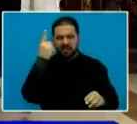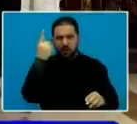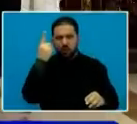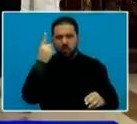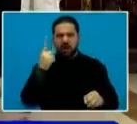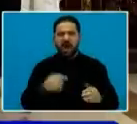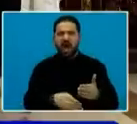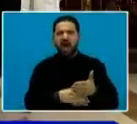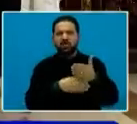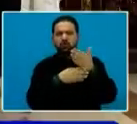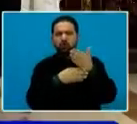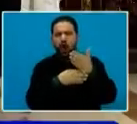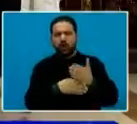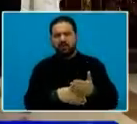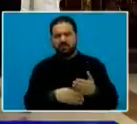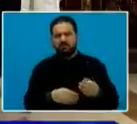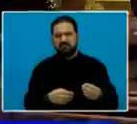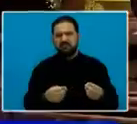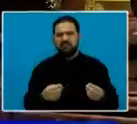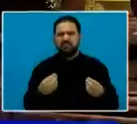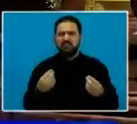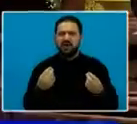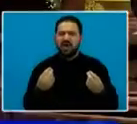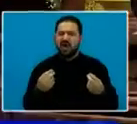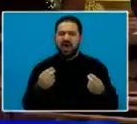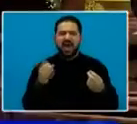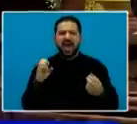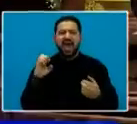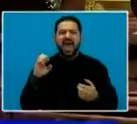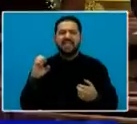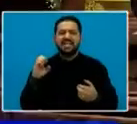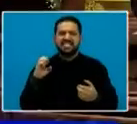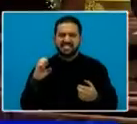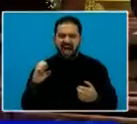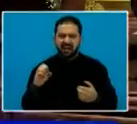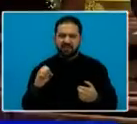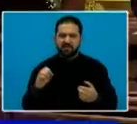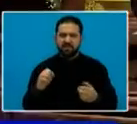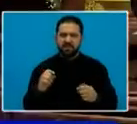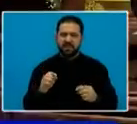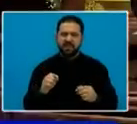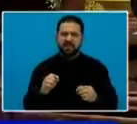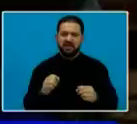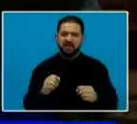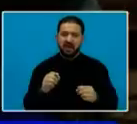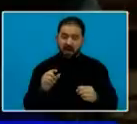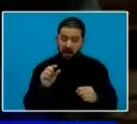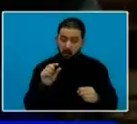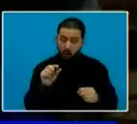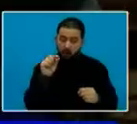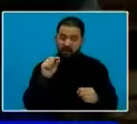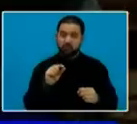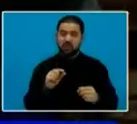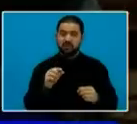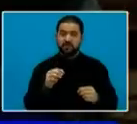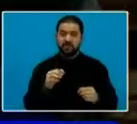act esențial și existențial, peste care nu, de la care nu putem face rabat sub nicio formă. Bun. În momentul în